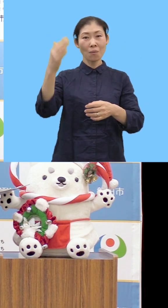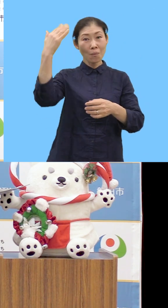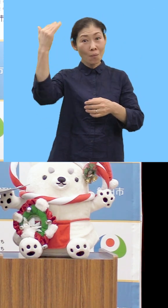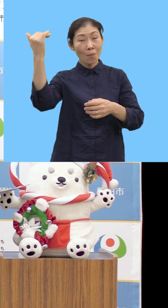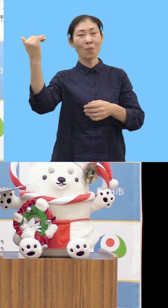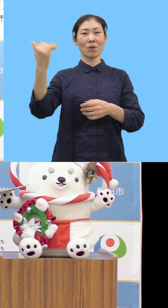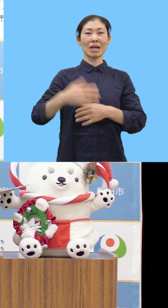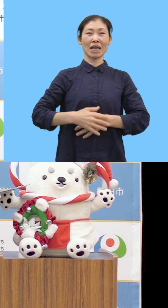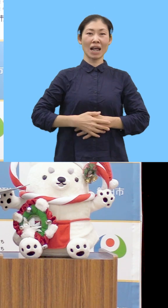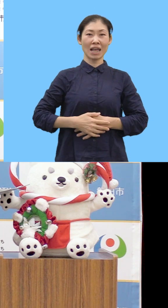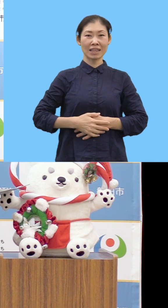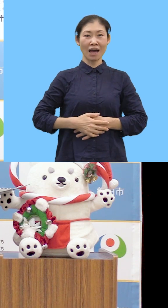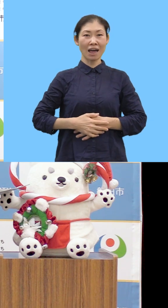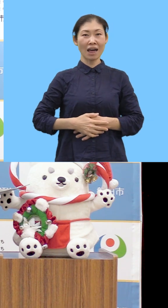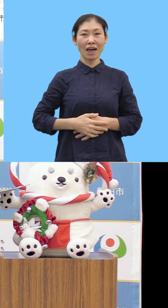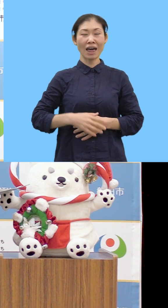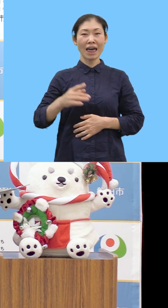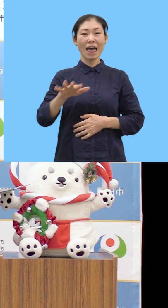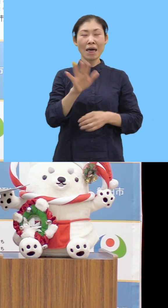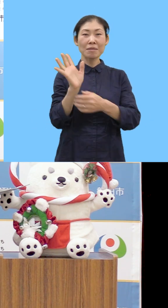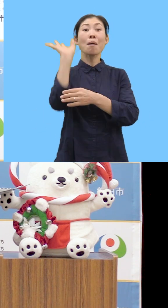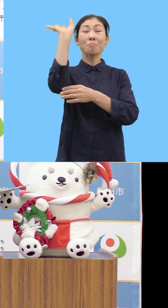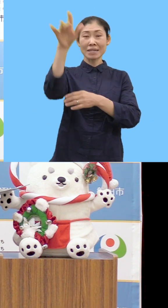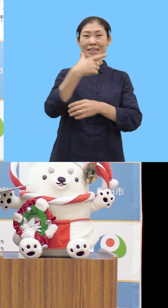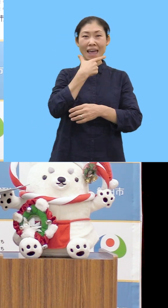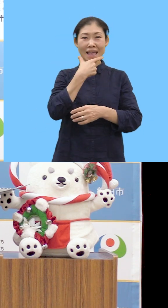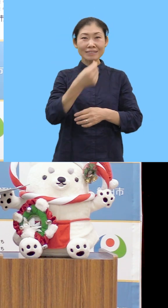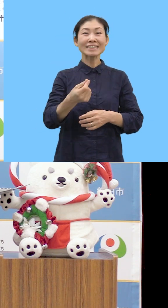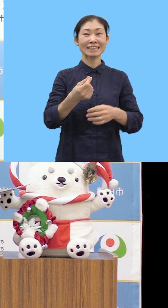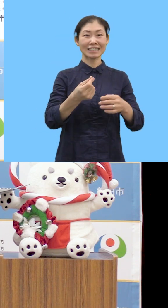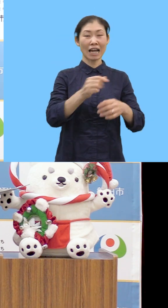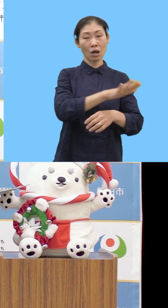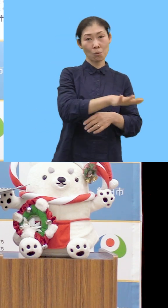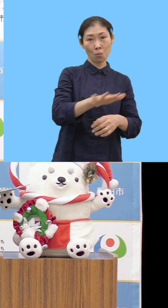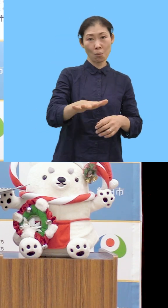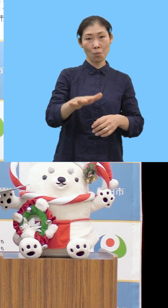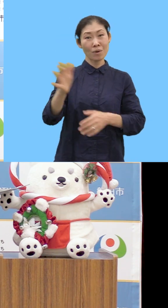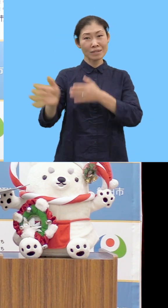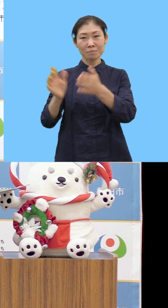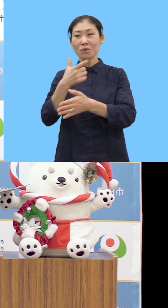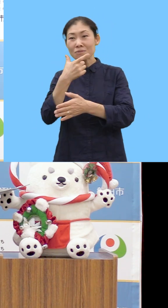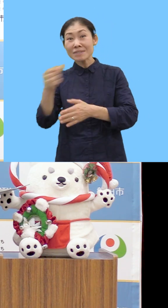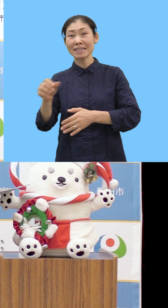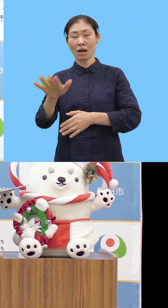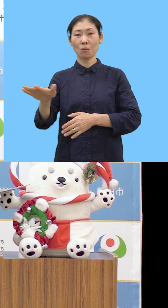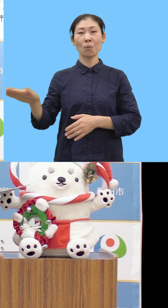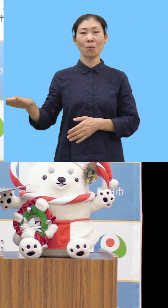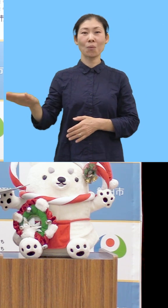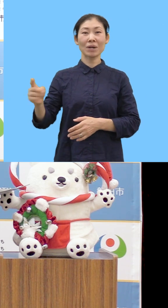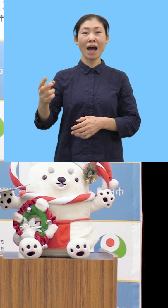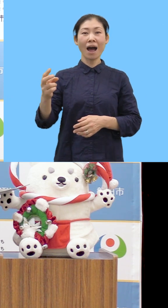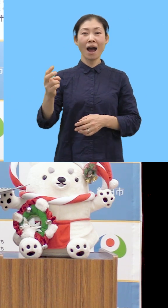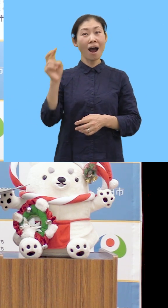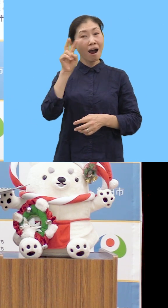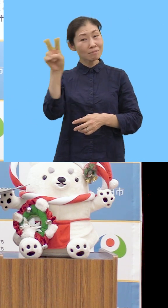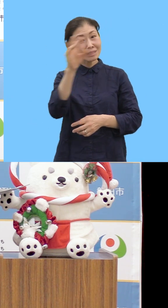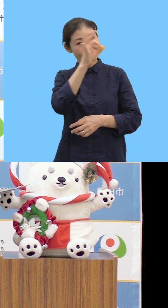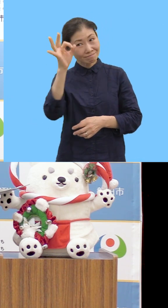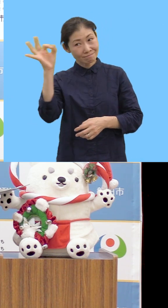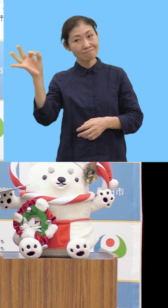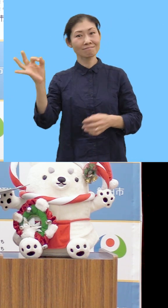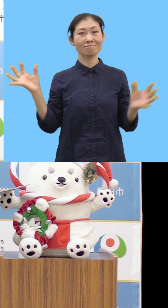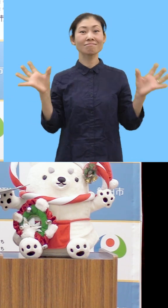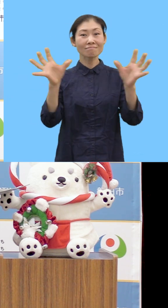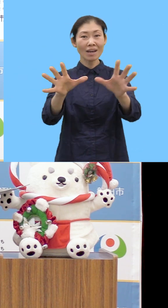磐田からもたくさんのやっぱりバスケ好きな子たち、またはスポーツな子た好きが好きな子たちが見に行ってるんだなというふうに思いま